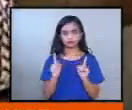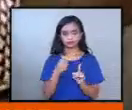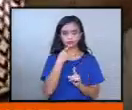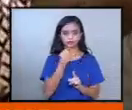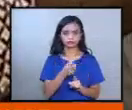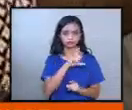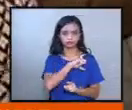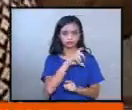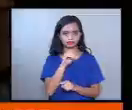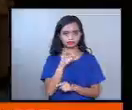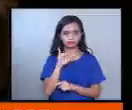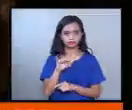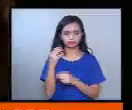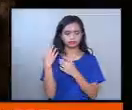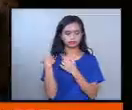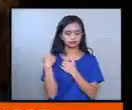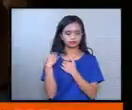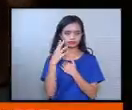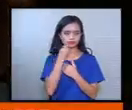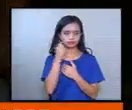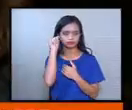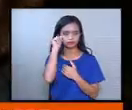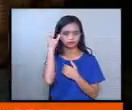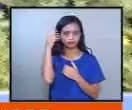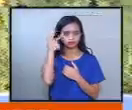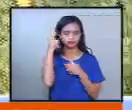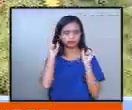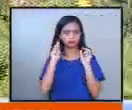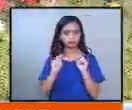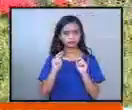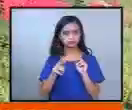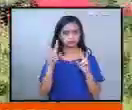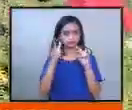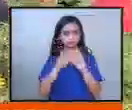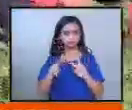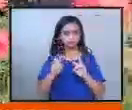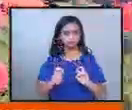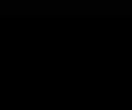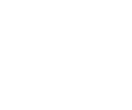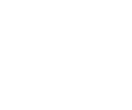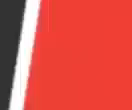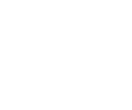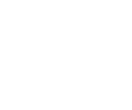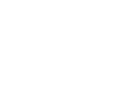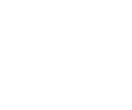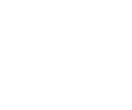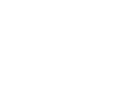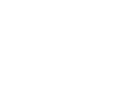Pero ayon kay PNP OIC Archie Gamboa, kailangan pa itong pag-aralan.